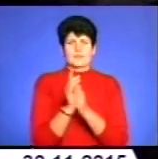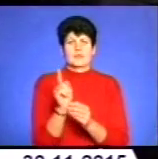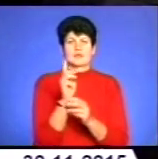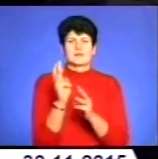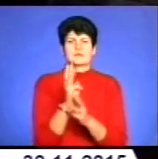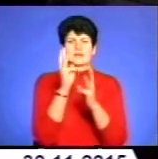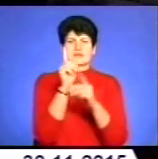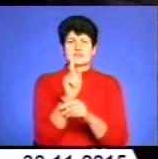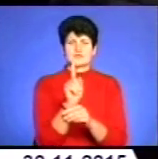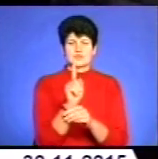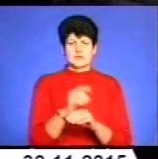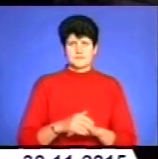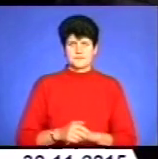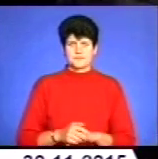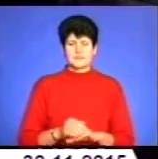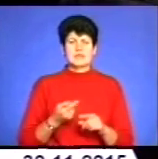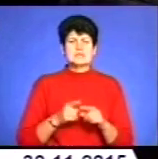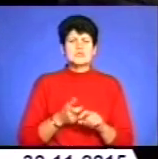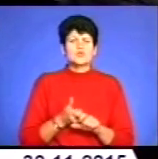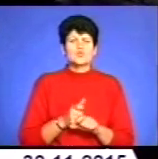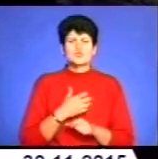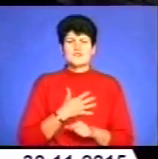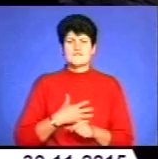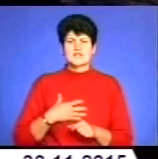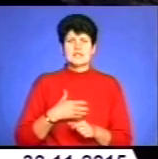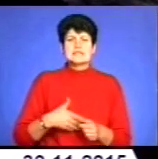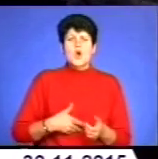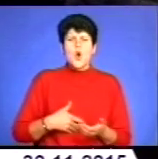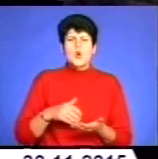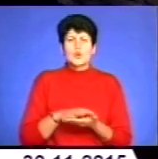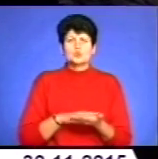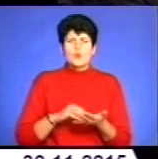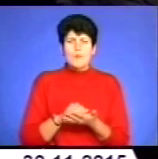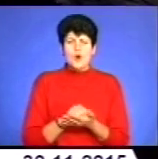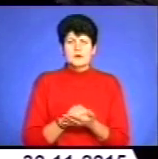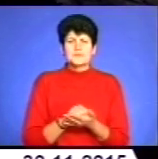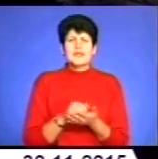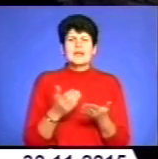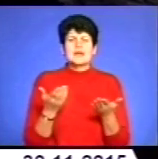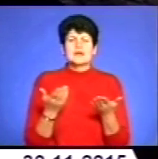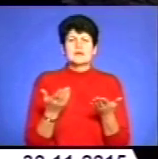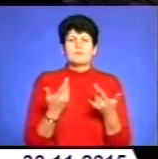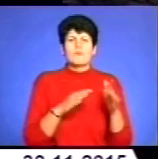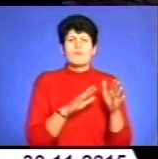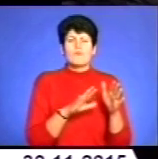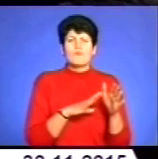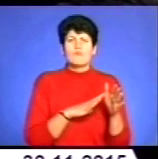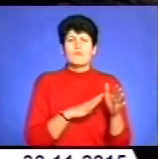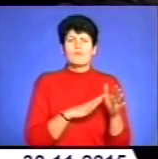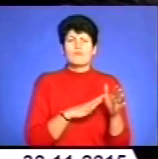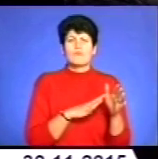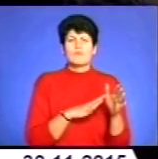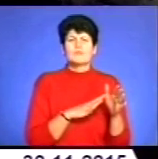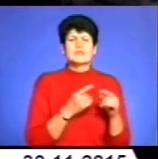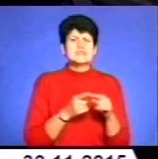Це дуже важливо. Цей Голодомор, який то він пройшов цілий цех.